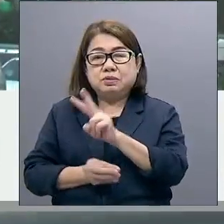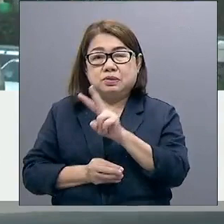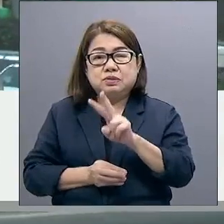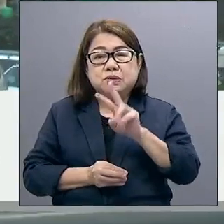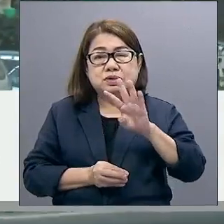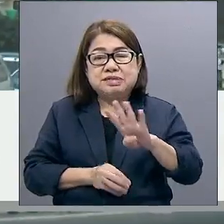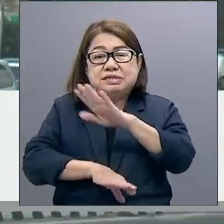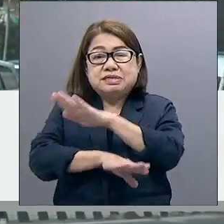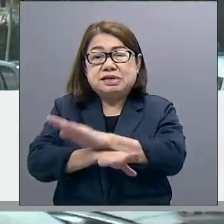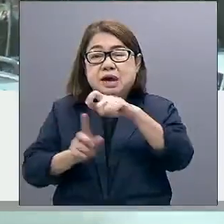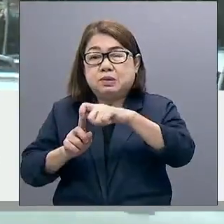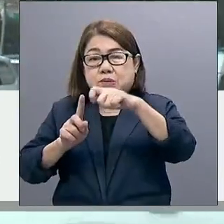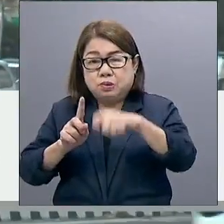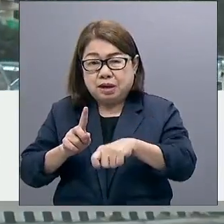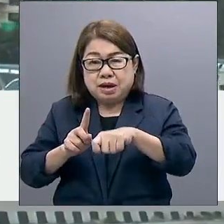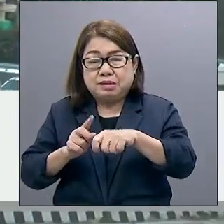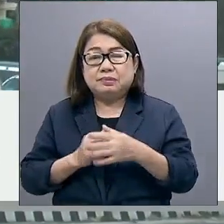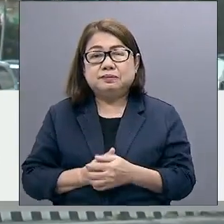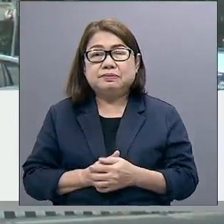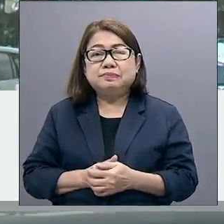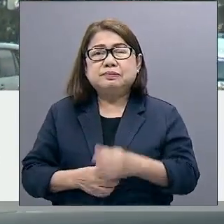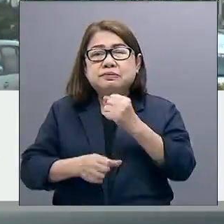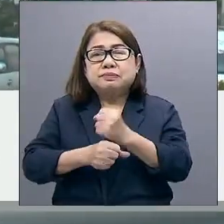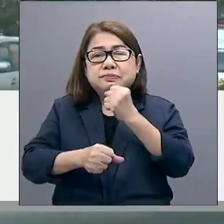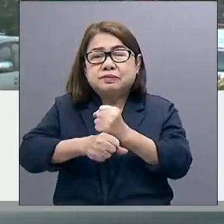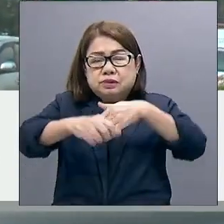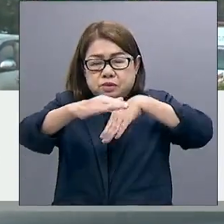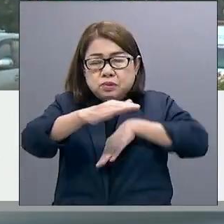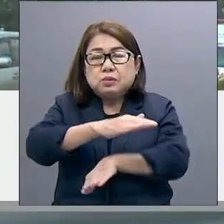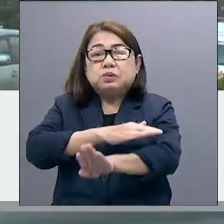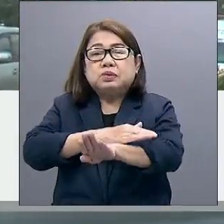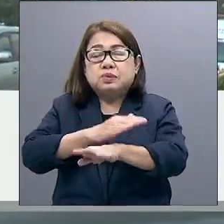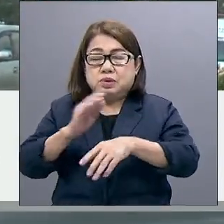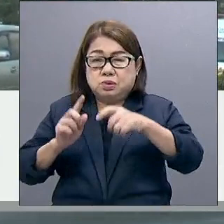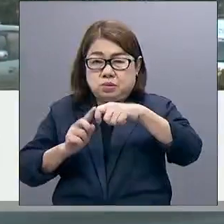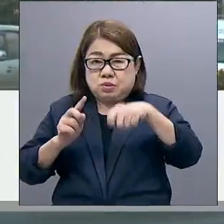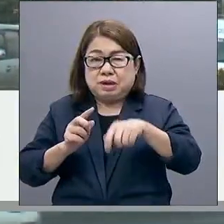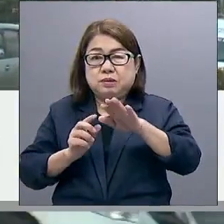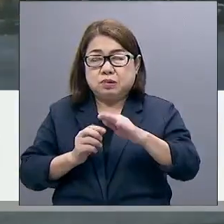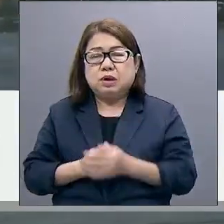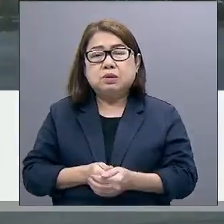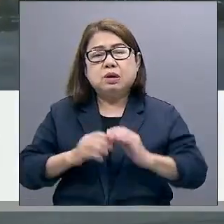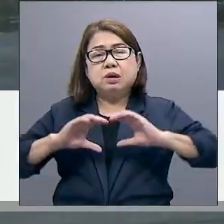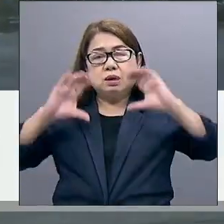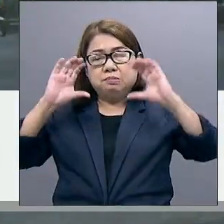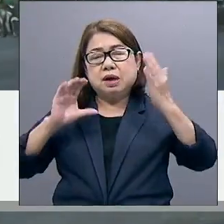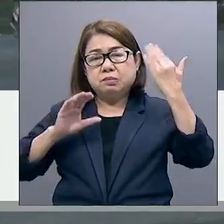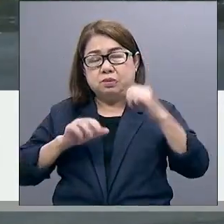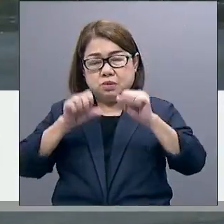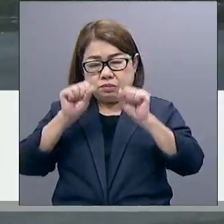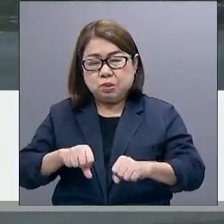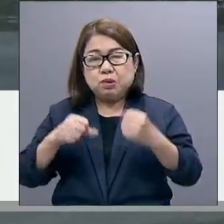ครราชสีมาและแยกปิกาซัสคือจุดก่อสร้างอุโมงค์ทางลอดโคราชที่คณะรัฐมนตรีอนุมัติงบประมาณ